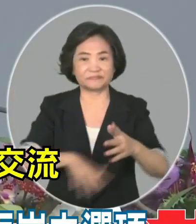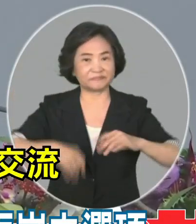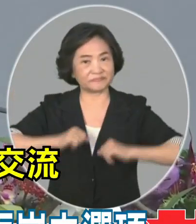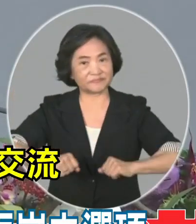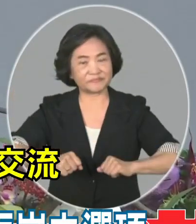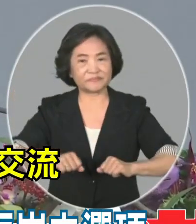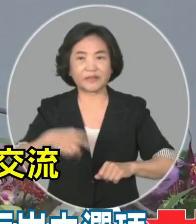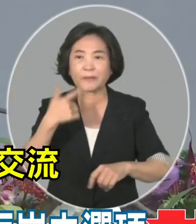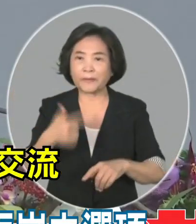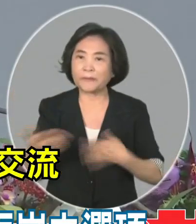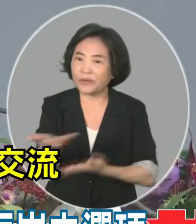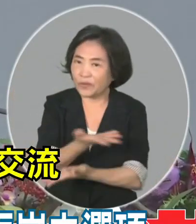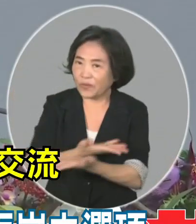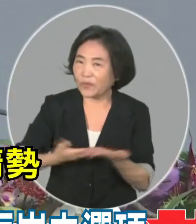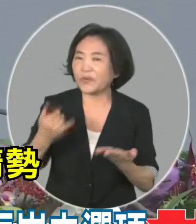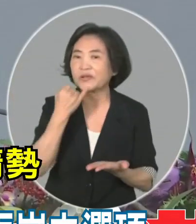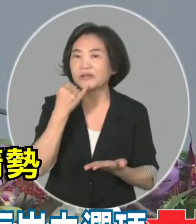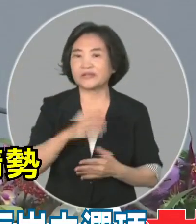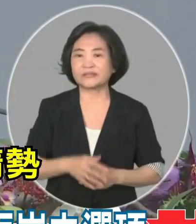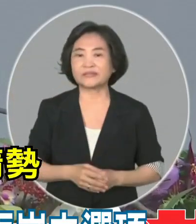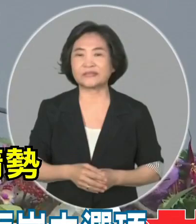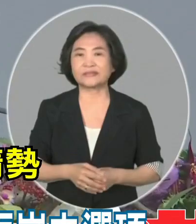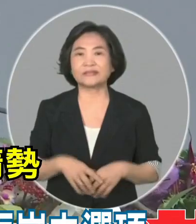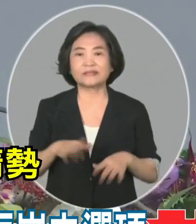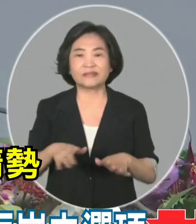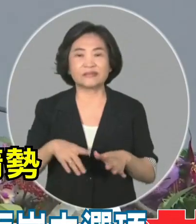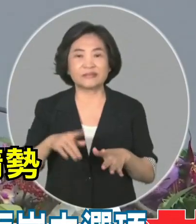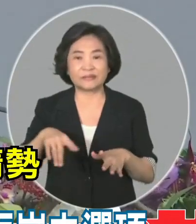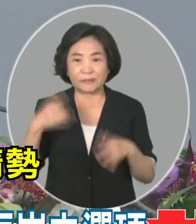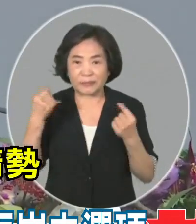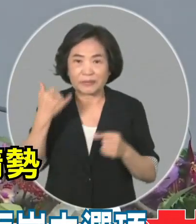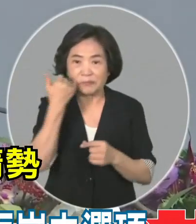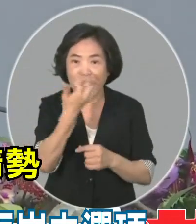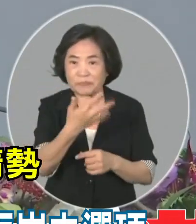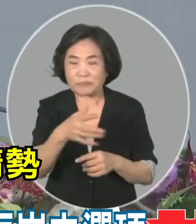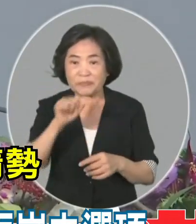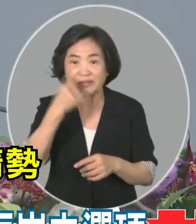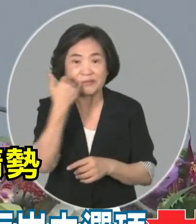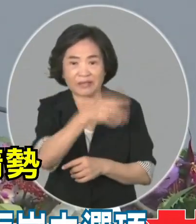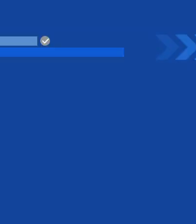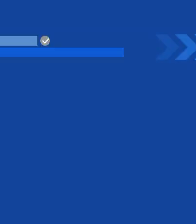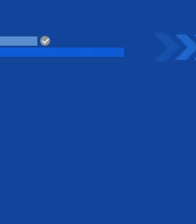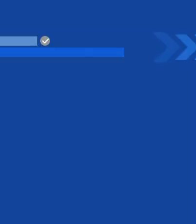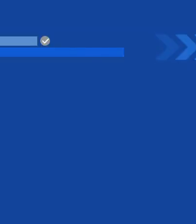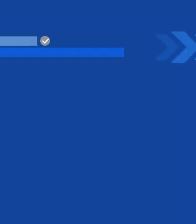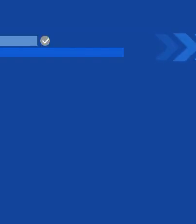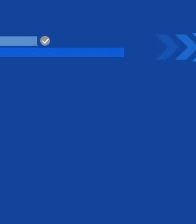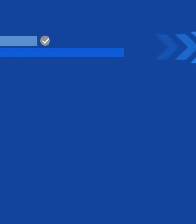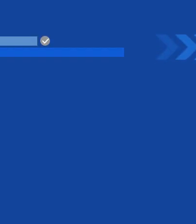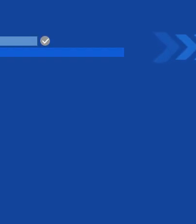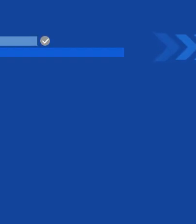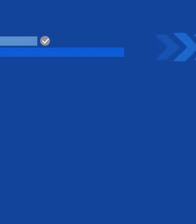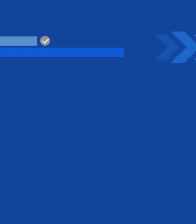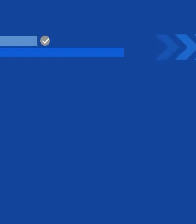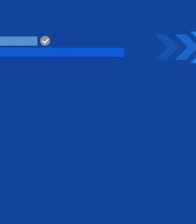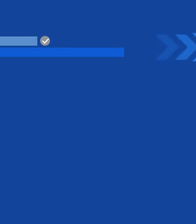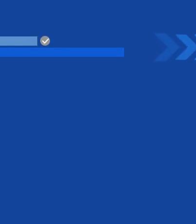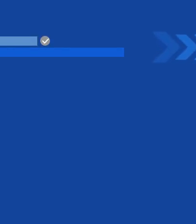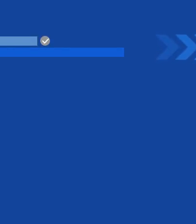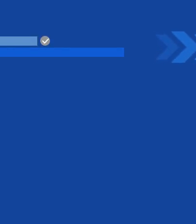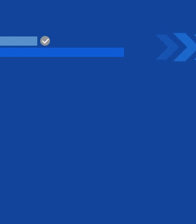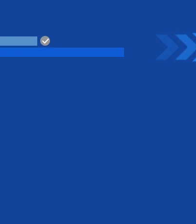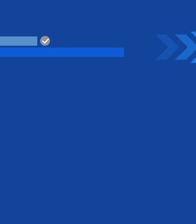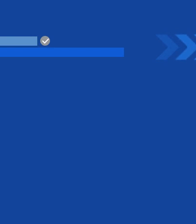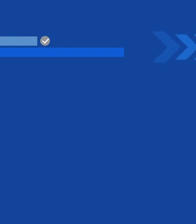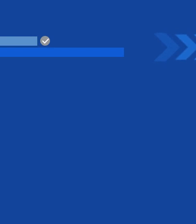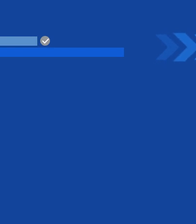有序的交流，进而舒缓台海的紧张情势。 请支持一个专门报道国际新闻的